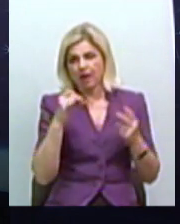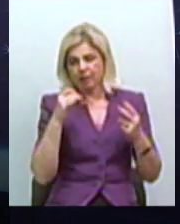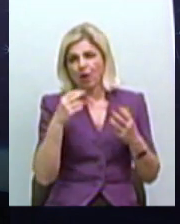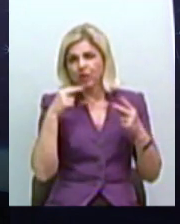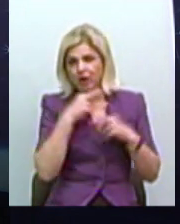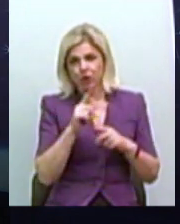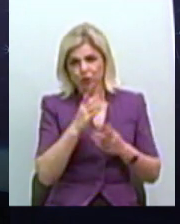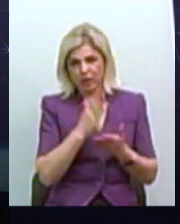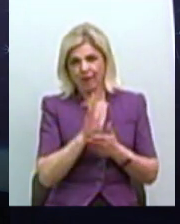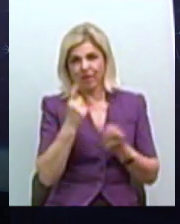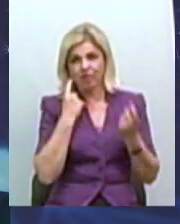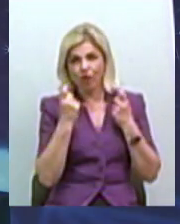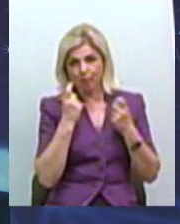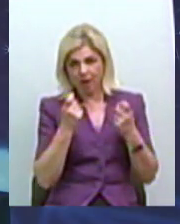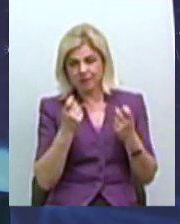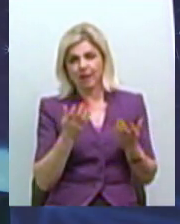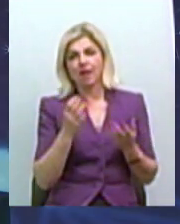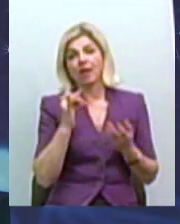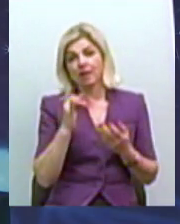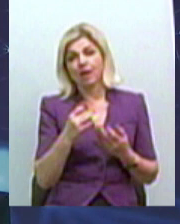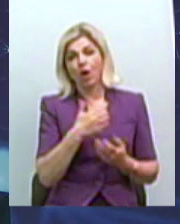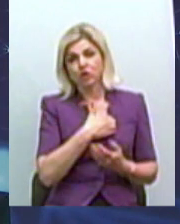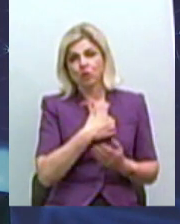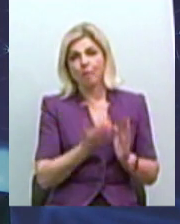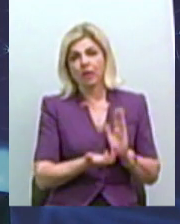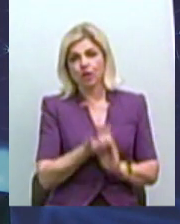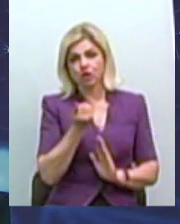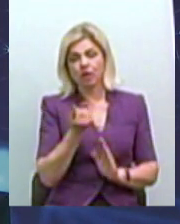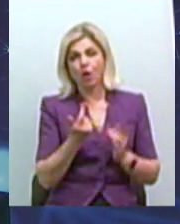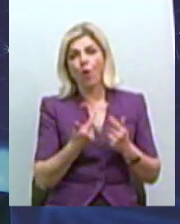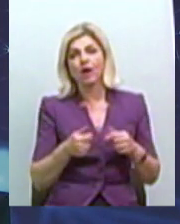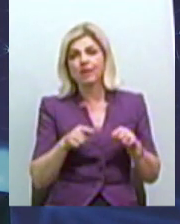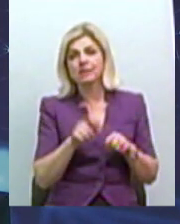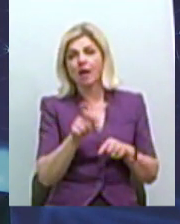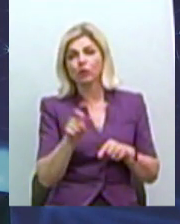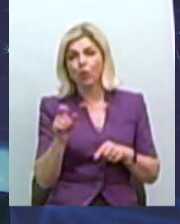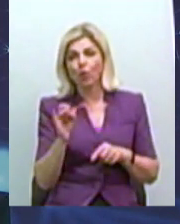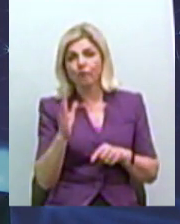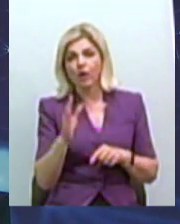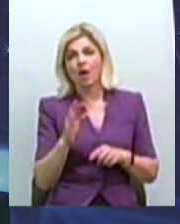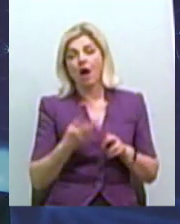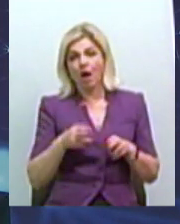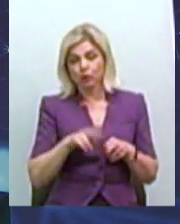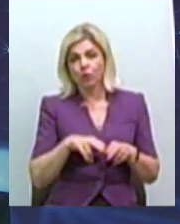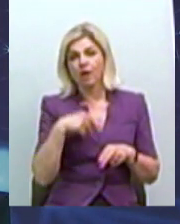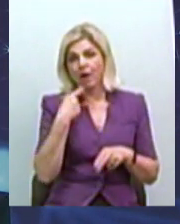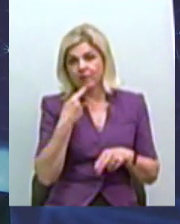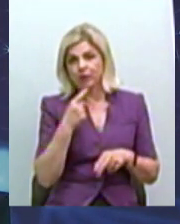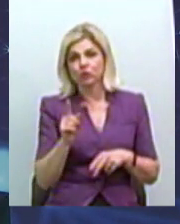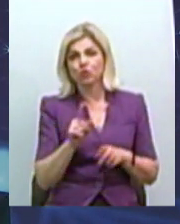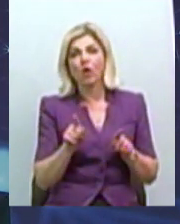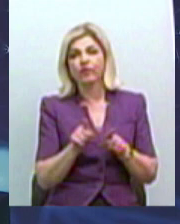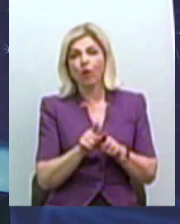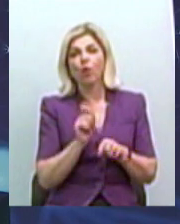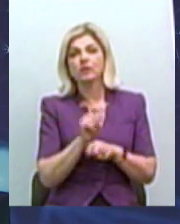Но, безусловно, я хочу поддержать организаторов, которые сказали, что задача вот подобного